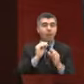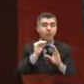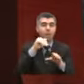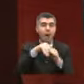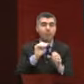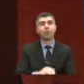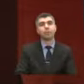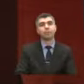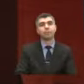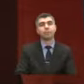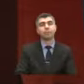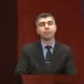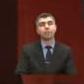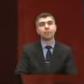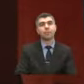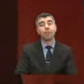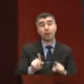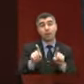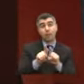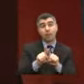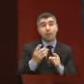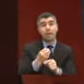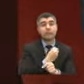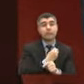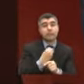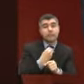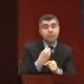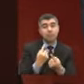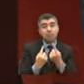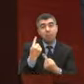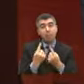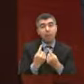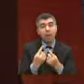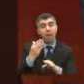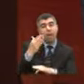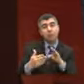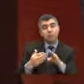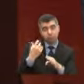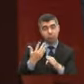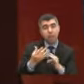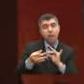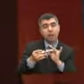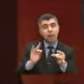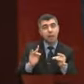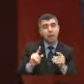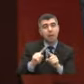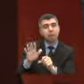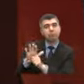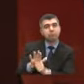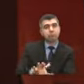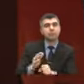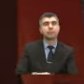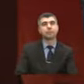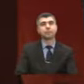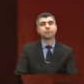كان المركز الاستشفائي عنده عطل في الموقع الالكتروني ديالو، فكيتحكم عليه باقصاء.